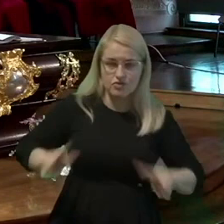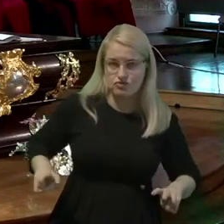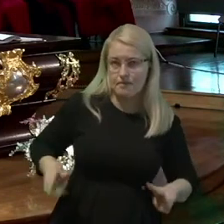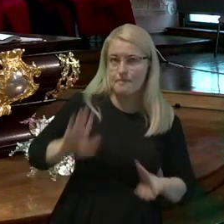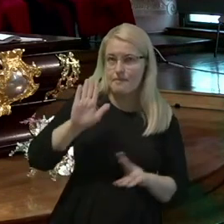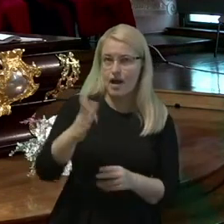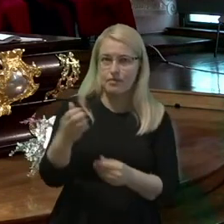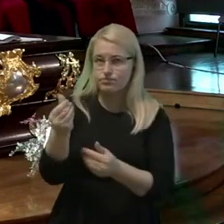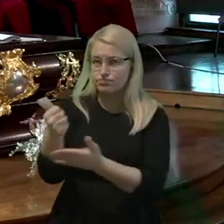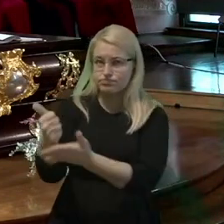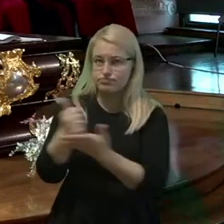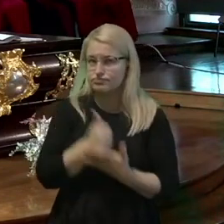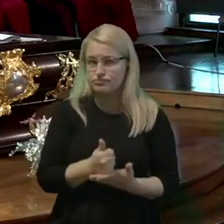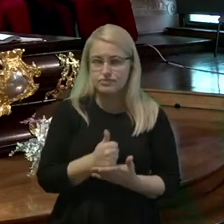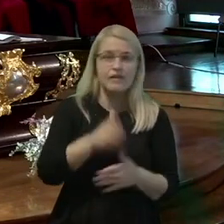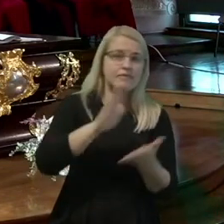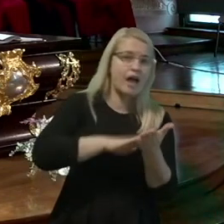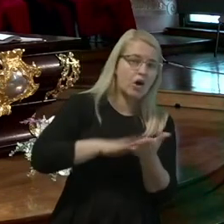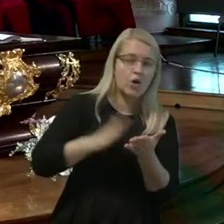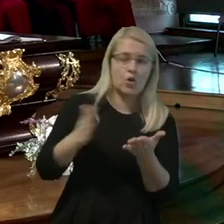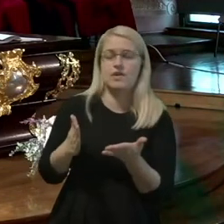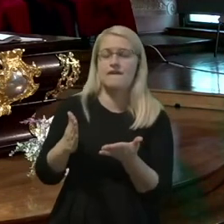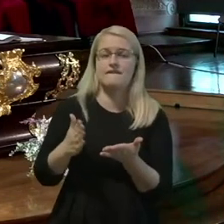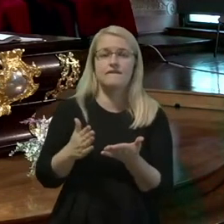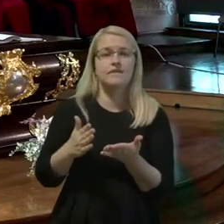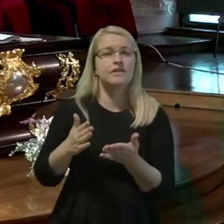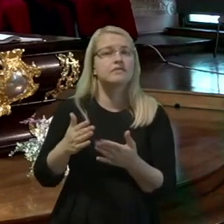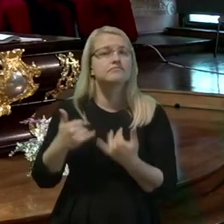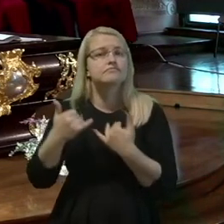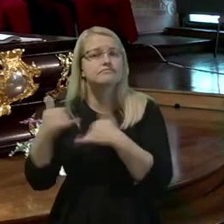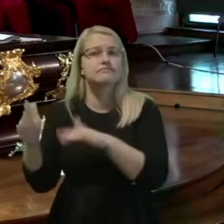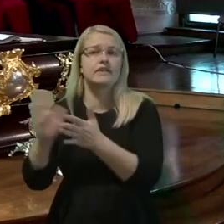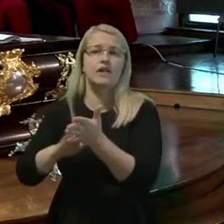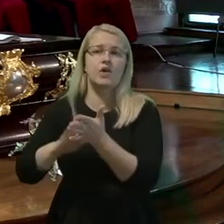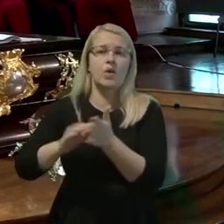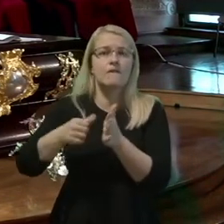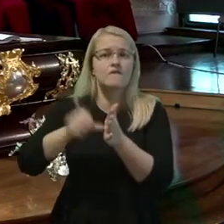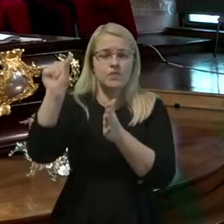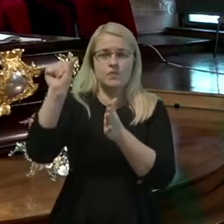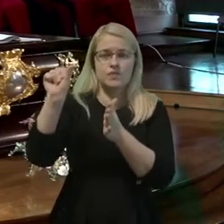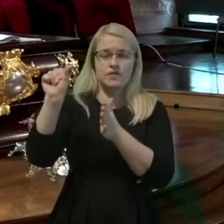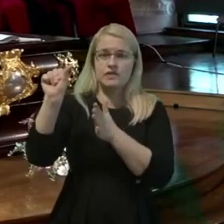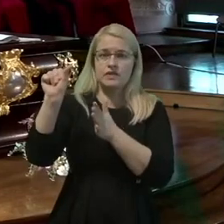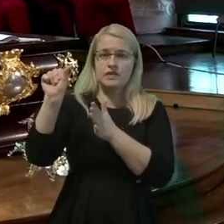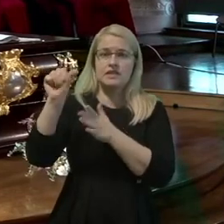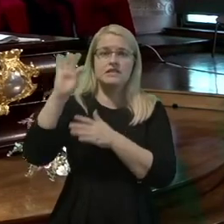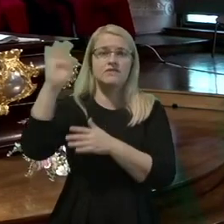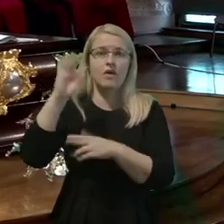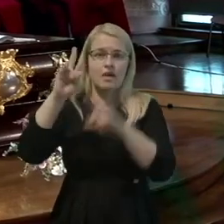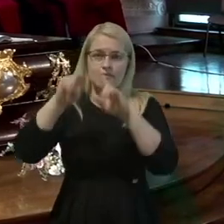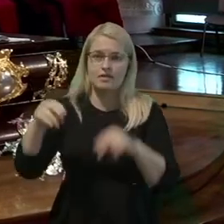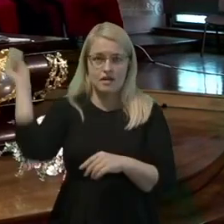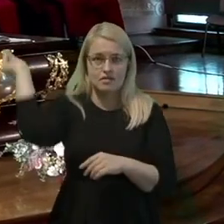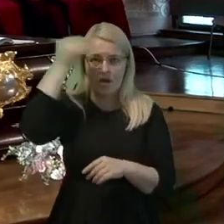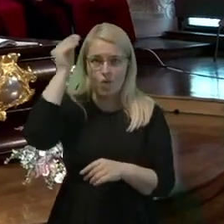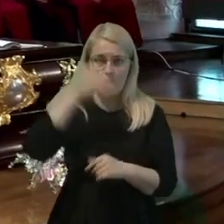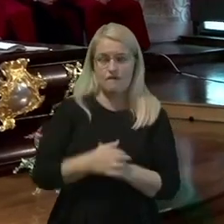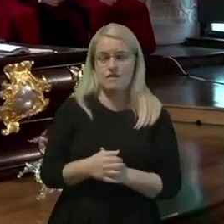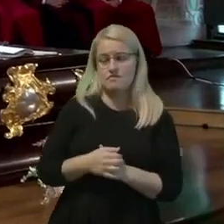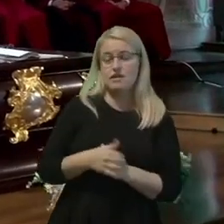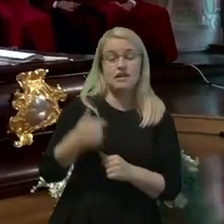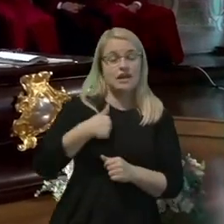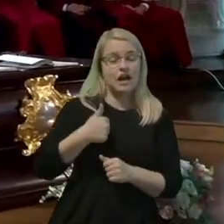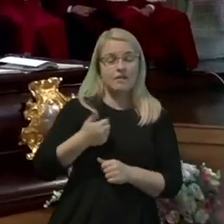uzyskują stypendia, nagrody i wyróżnienia za swoje badania naukowe. Bardzo się cieszę i jestem z was